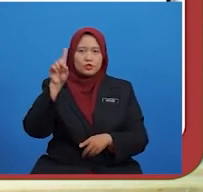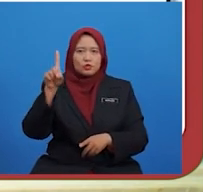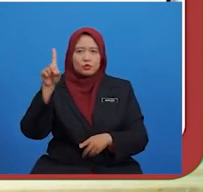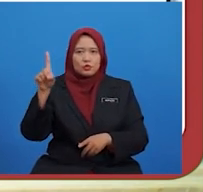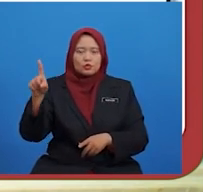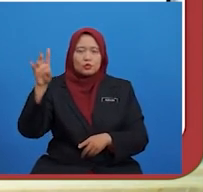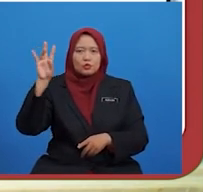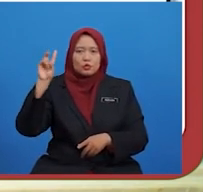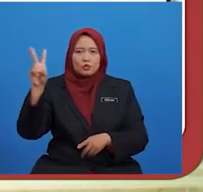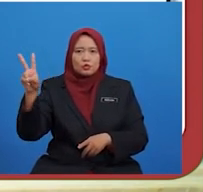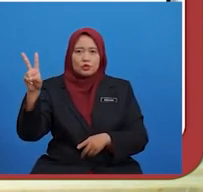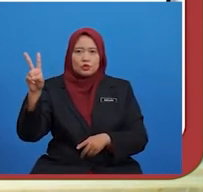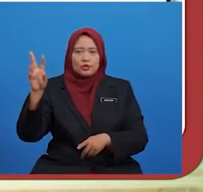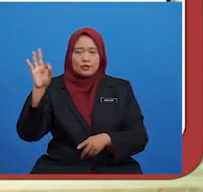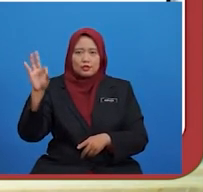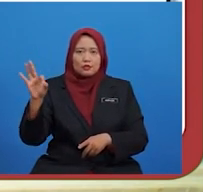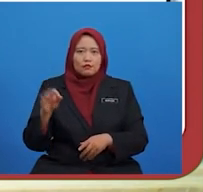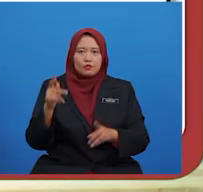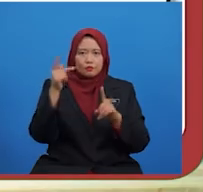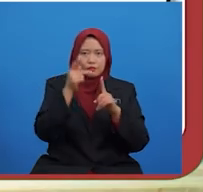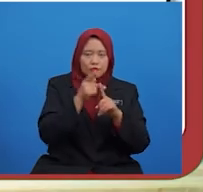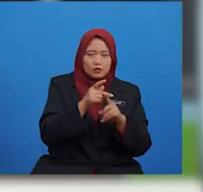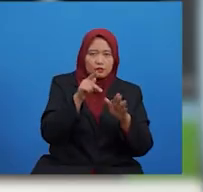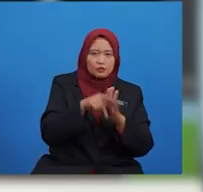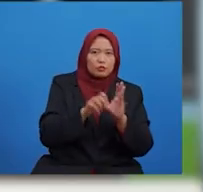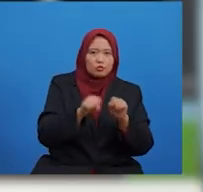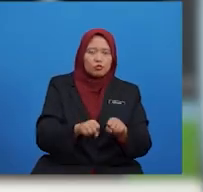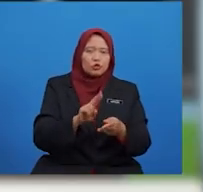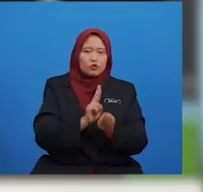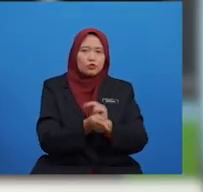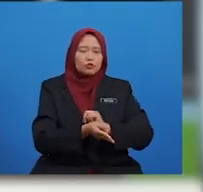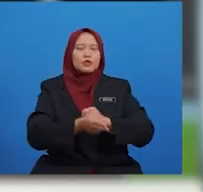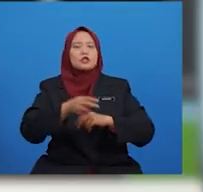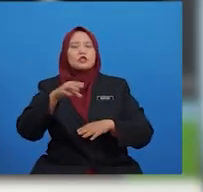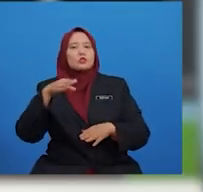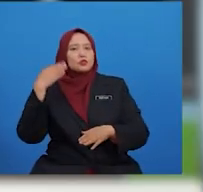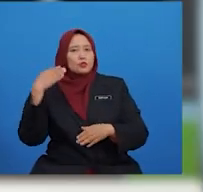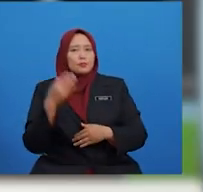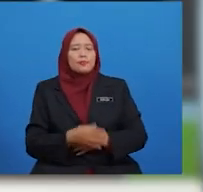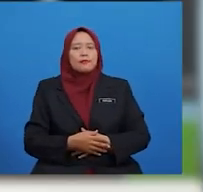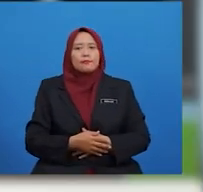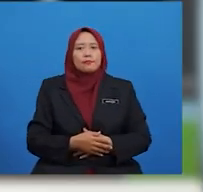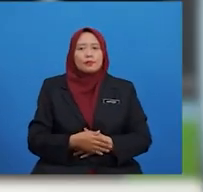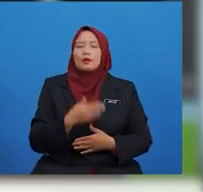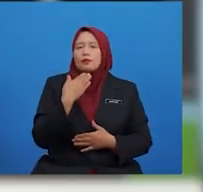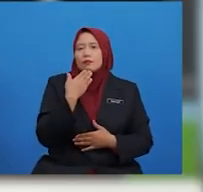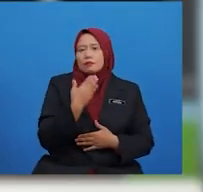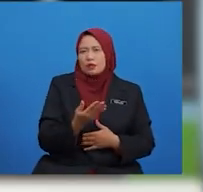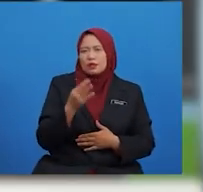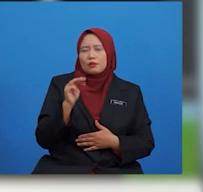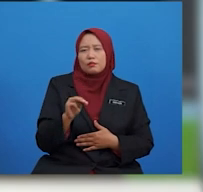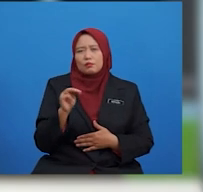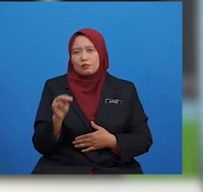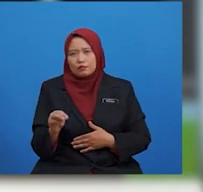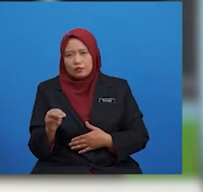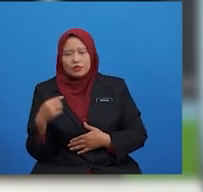36.9112F kepada pemboleh ubah suhu. Baiklah, murid-murid. Kita telah pun melihat